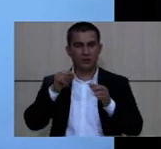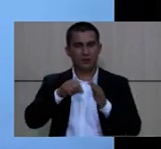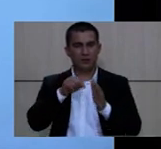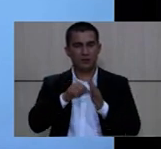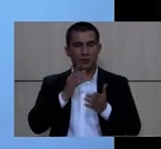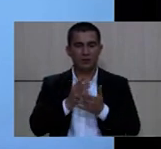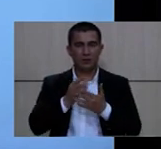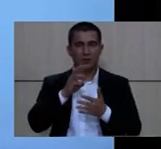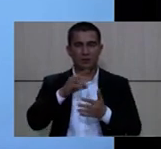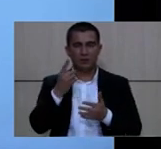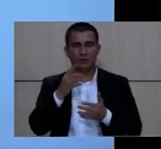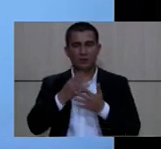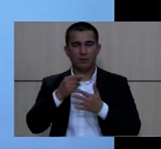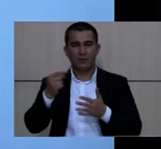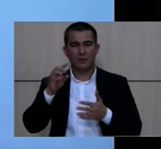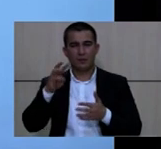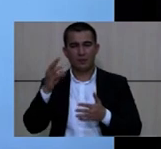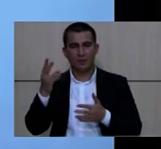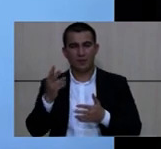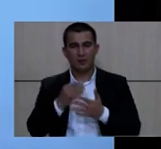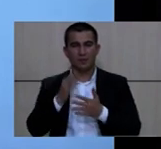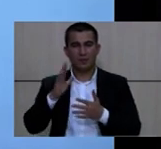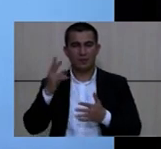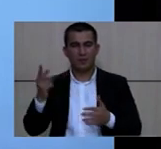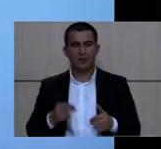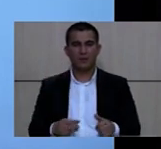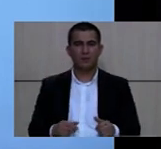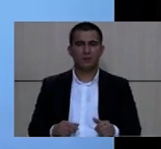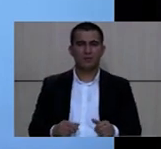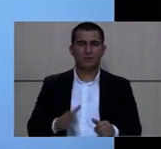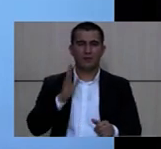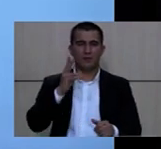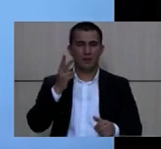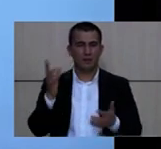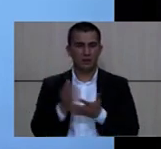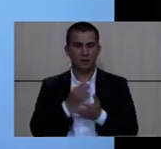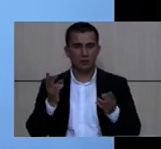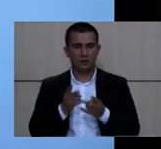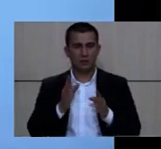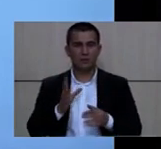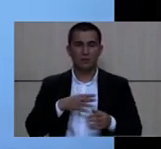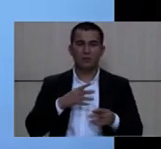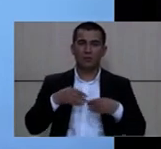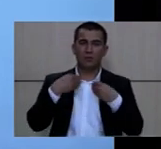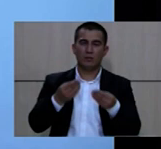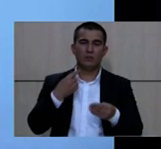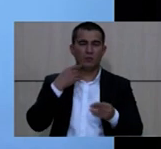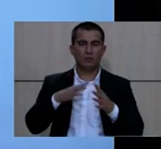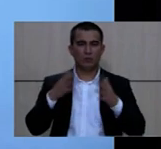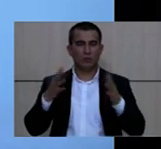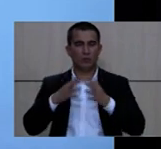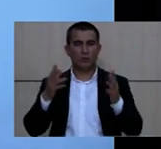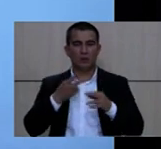M1 plus M2 ko'paytirilgan V2. V2 ni topamiz. Va berilgan kattaliklarning